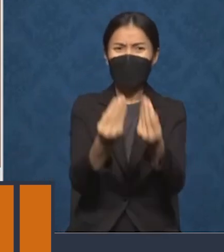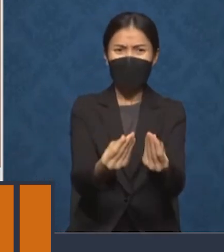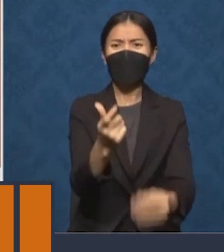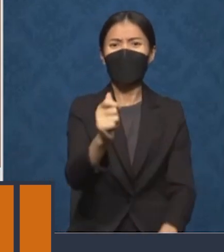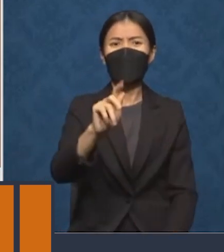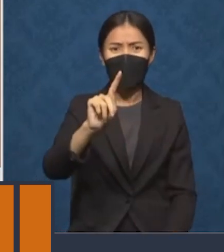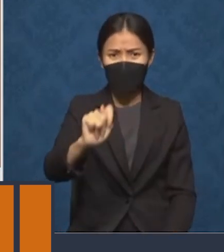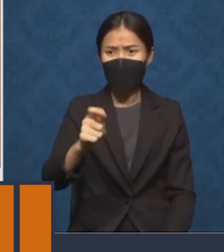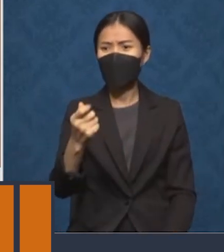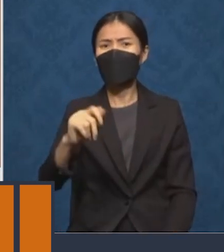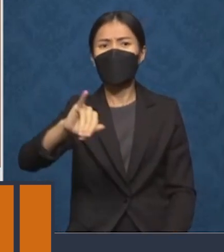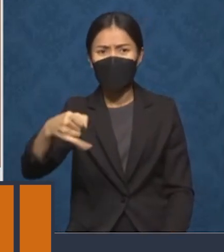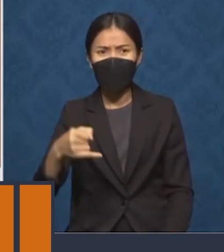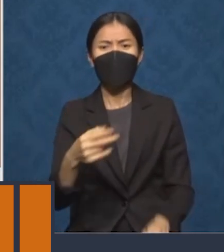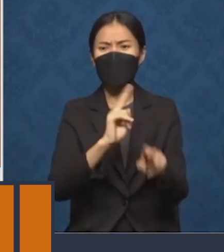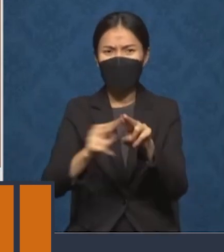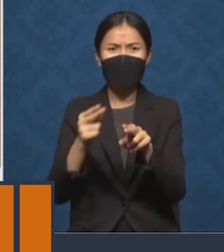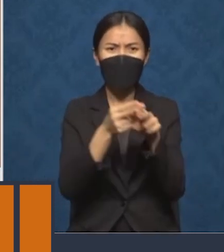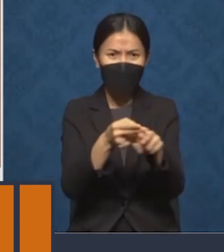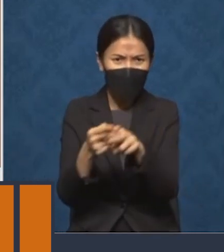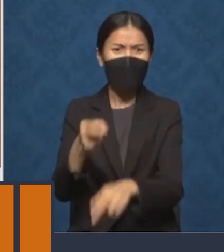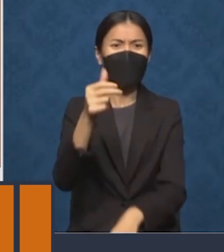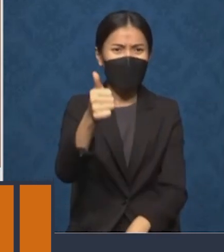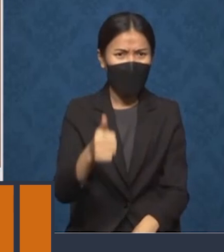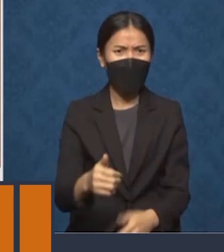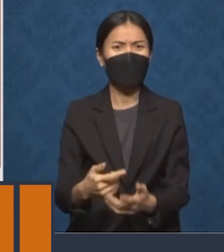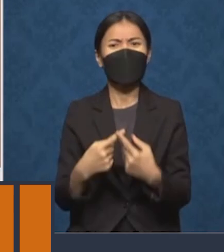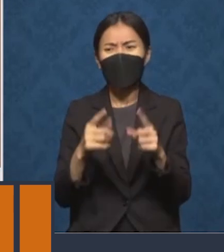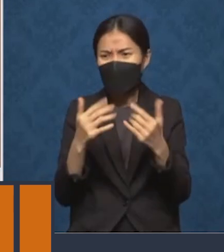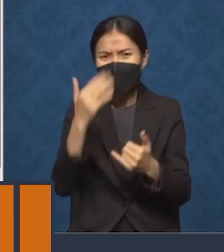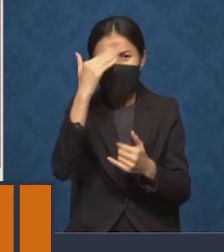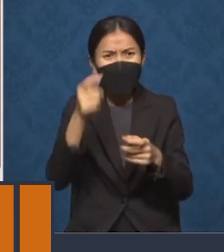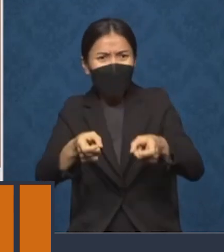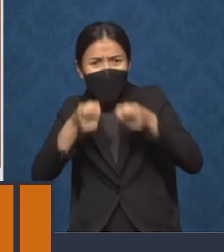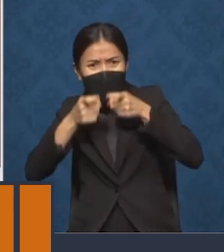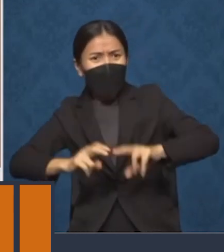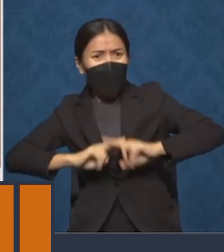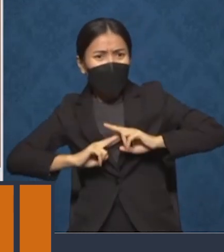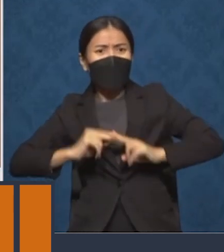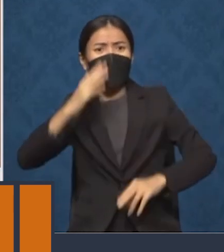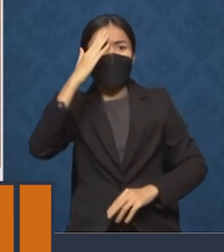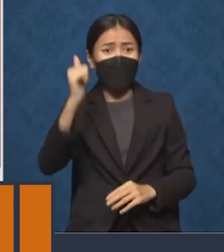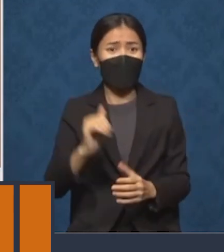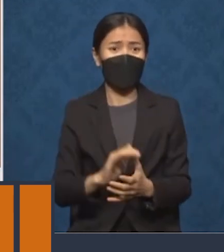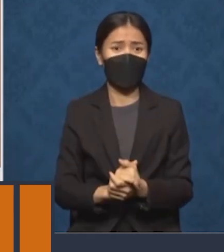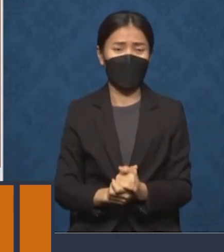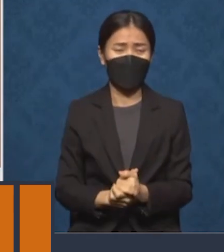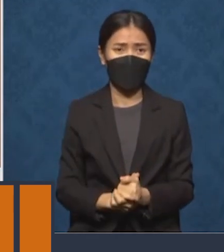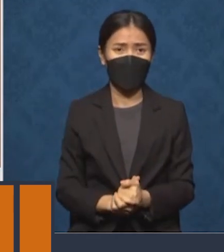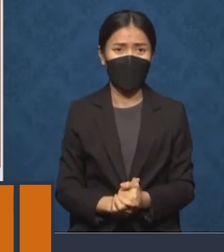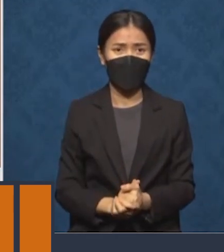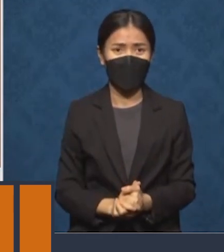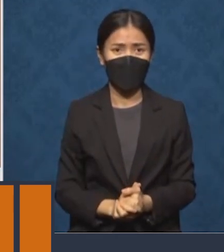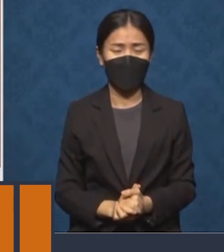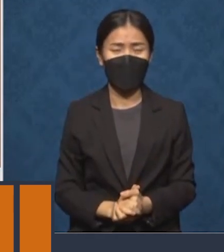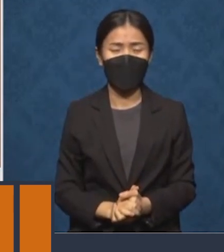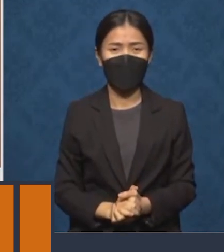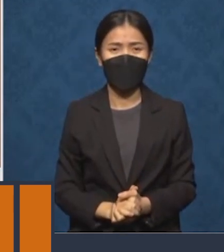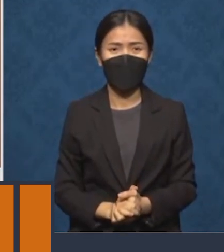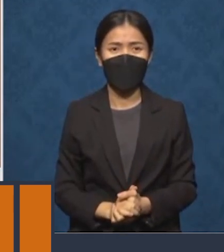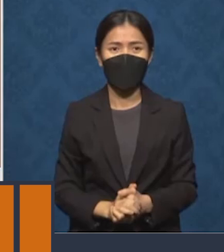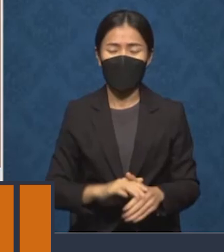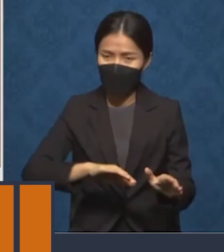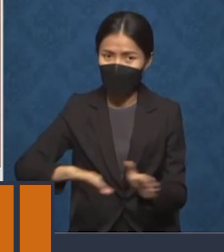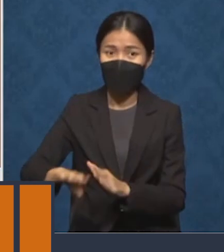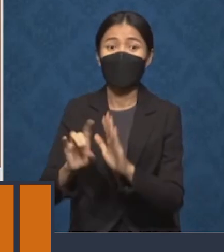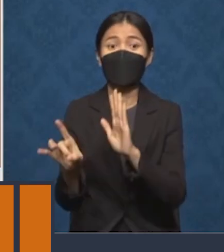เก็บผักตบชวาแน่นอนว่ามันต้องเก็บทุกปีมันตั้งงบใหม่ได้ทุกปีนะคะสุดท้ายค่ะก็คือต้องพิจารณาเรื่องยุบเลิกคว